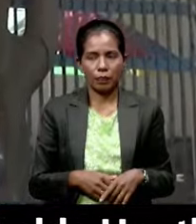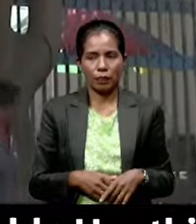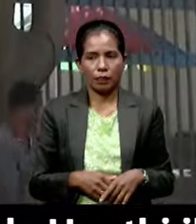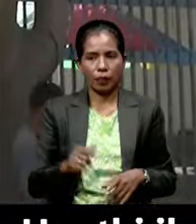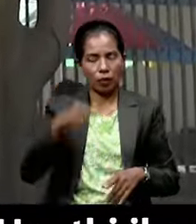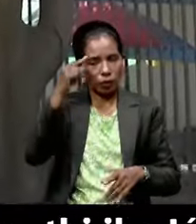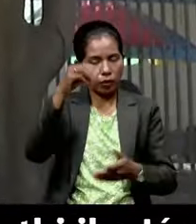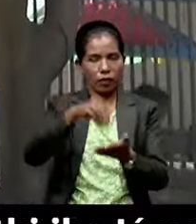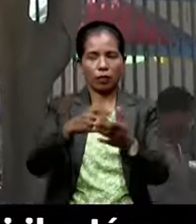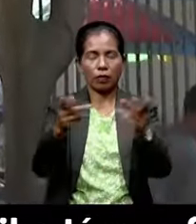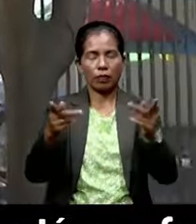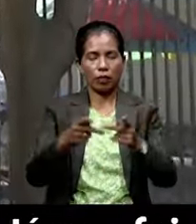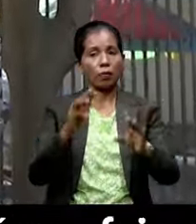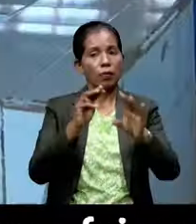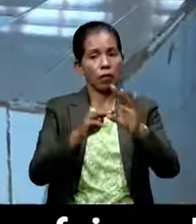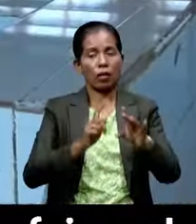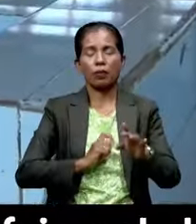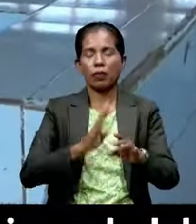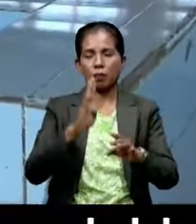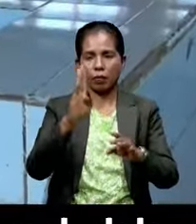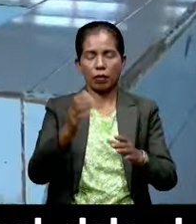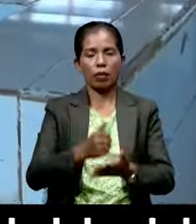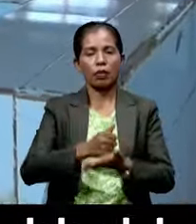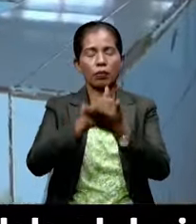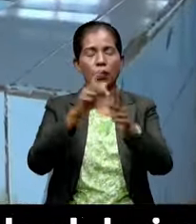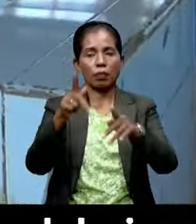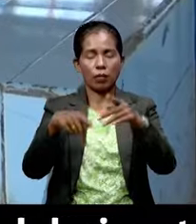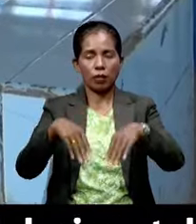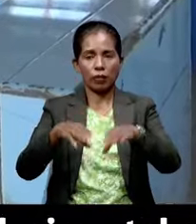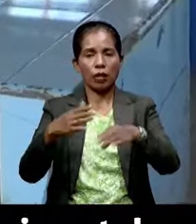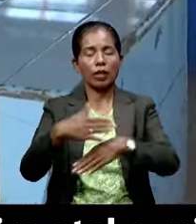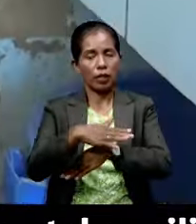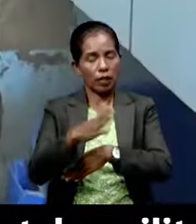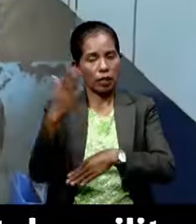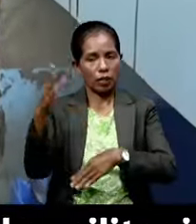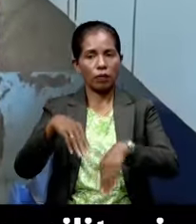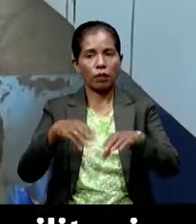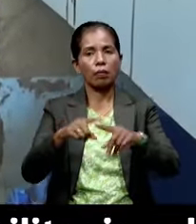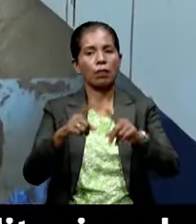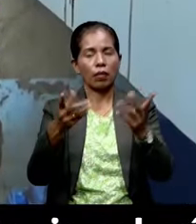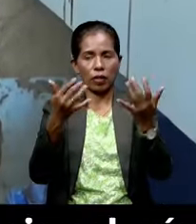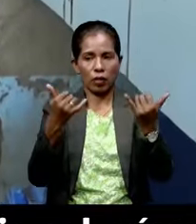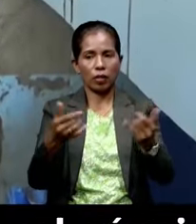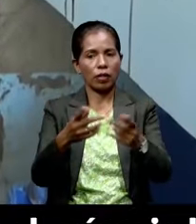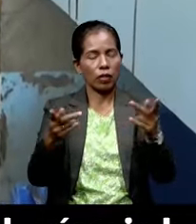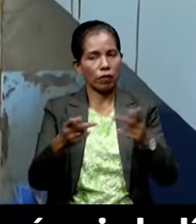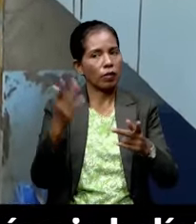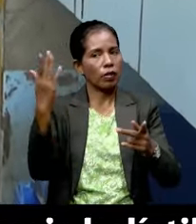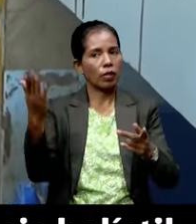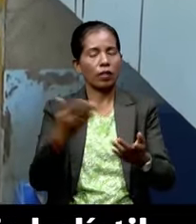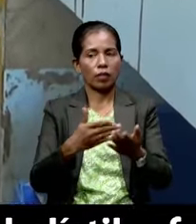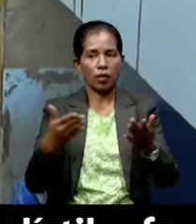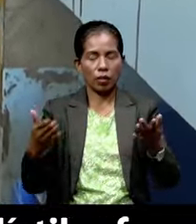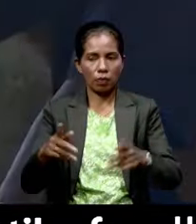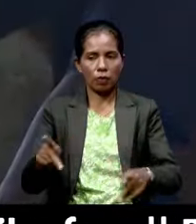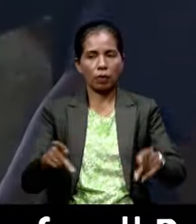Guvernu kriau na fating e merkadu tai besi hodi fasilita vendedor ikan atu halu negosio fating refere, mai beda daun ne iha fating refere fasilita